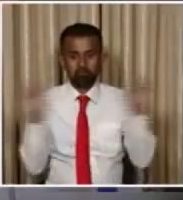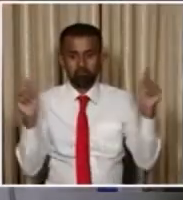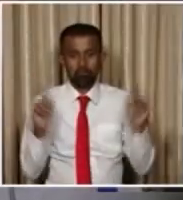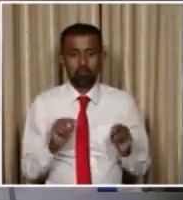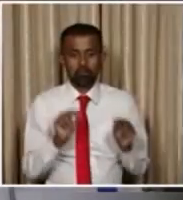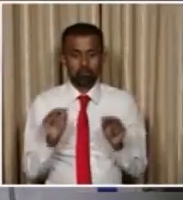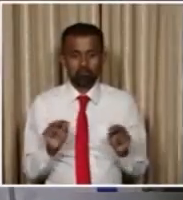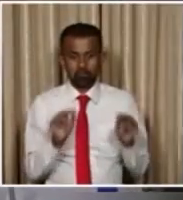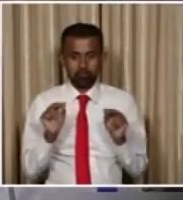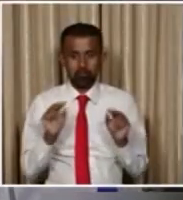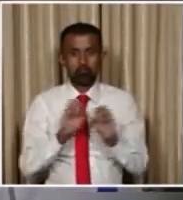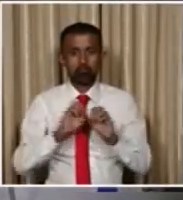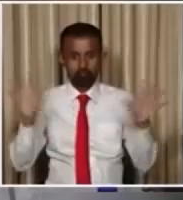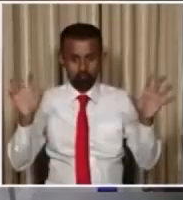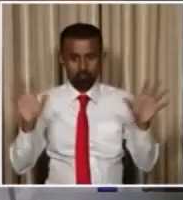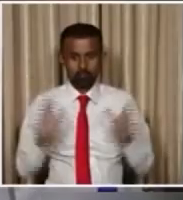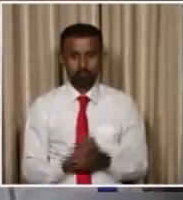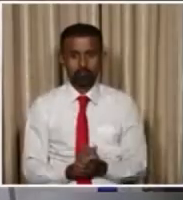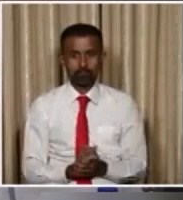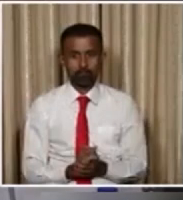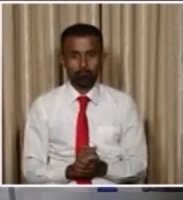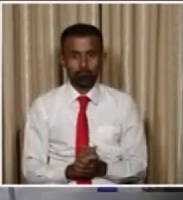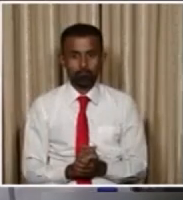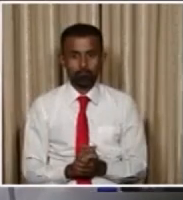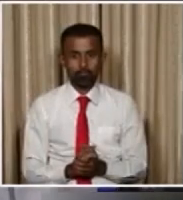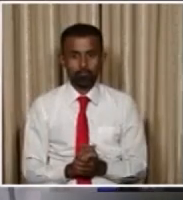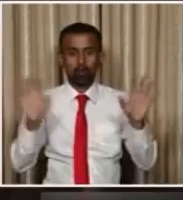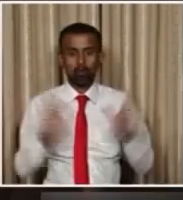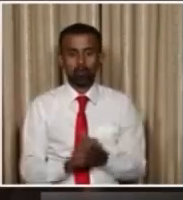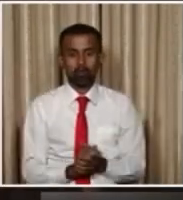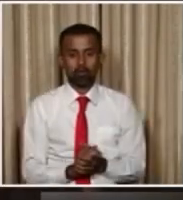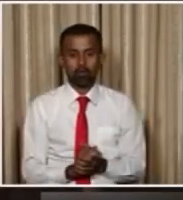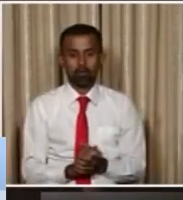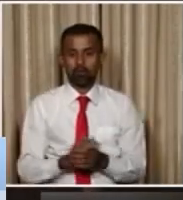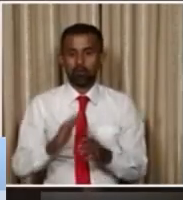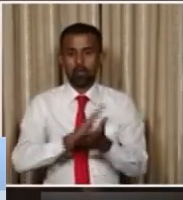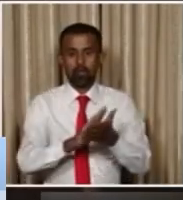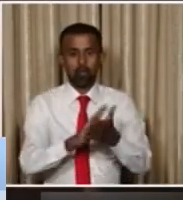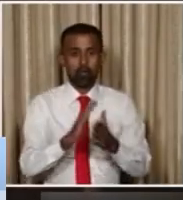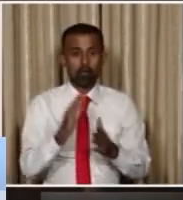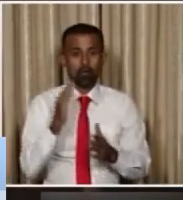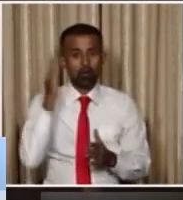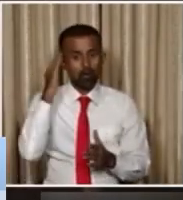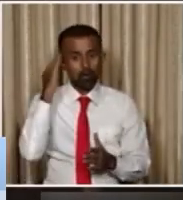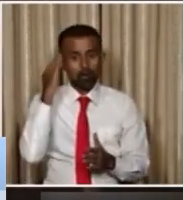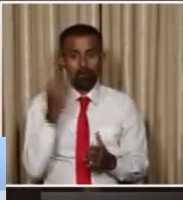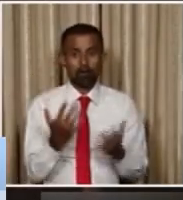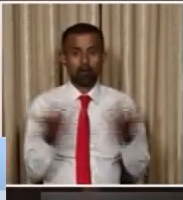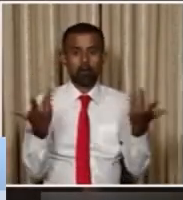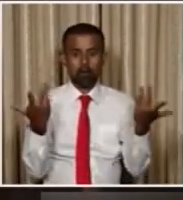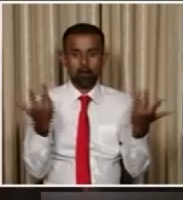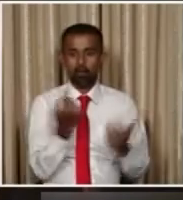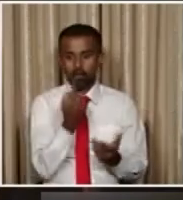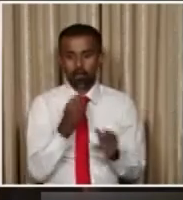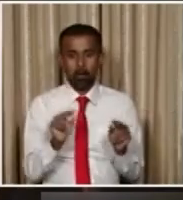හඬපටේ දාන්න මං එතකොට එවන්නම් ඒක සාධාරණ සදාචාරාත්මක නැහැ. හරිනි මන්ත්‍රීතුමිය නැහැ කිව්වට මේ